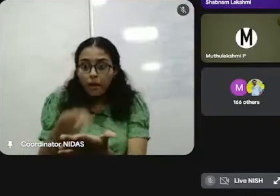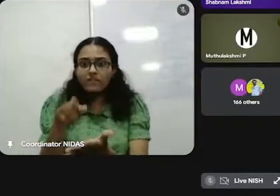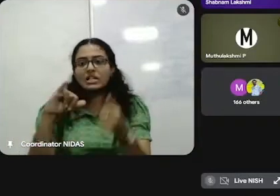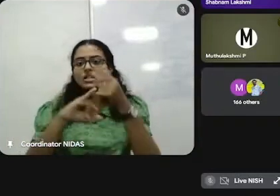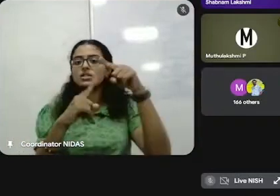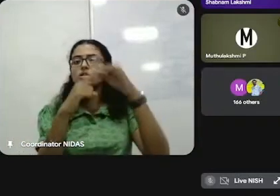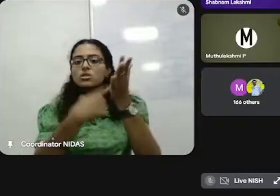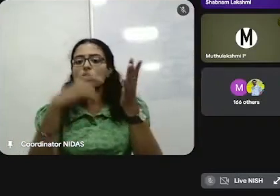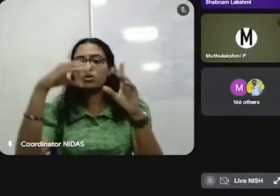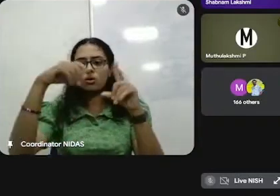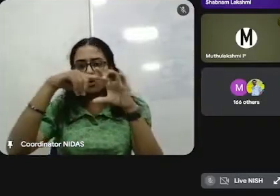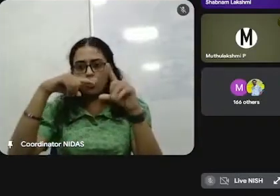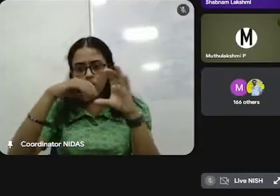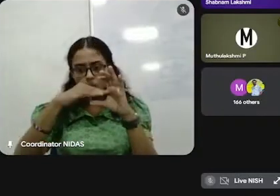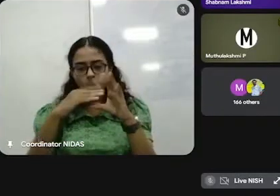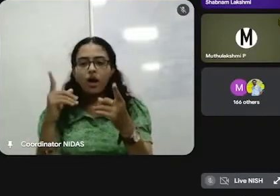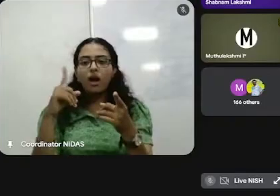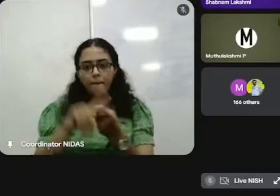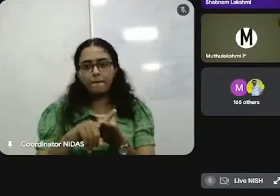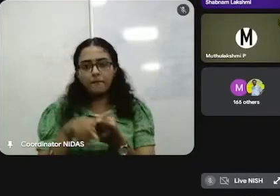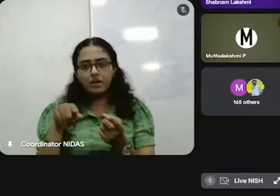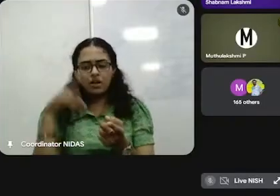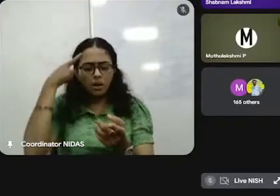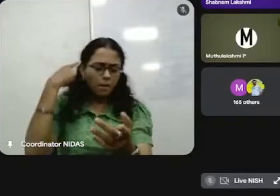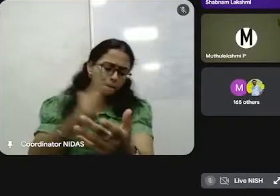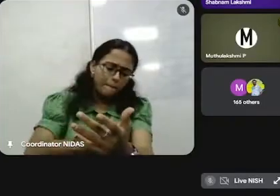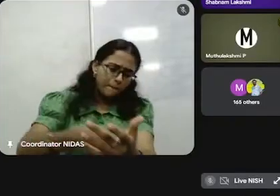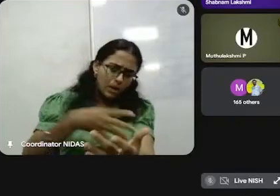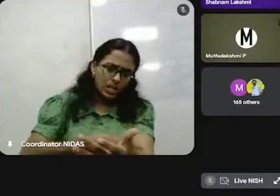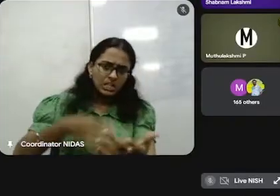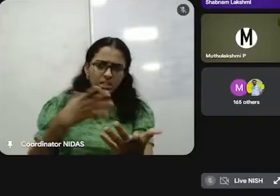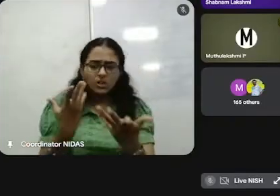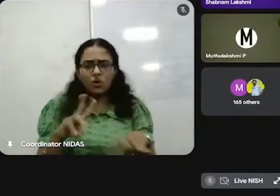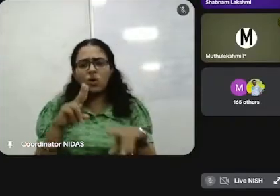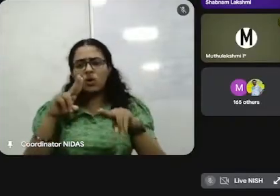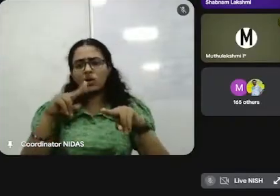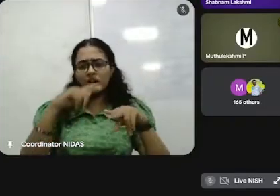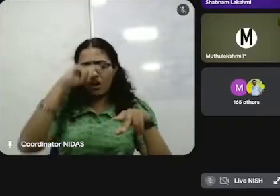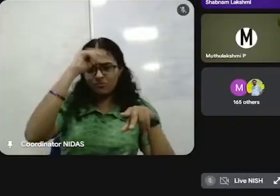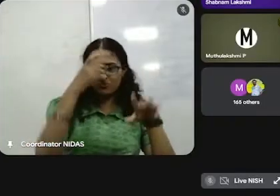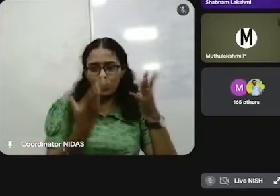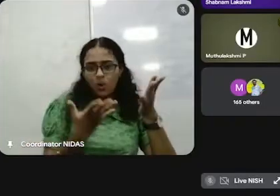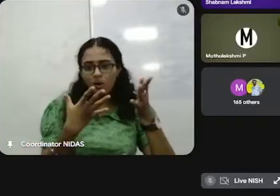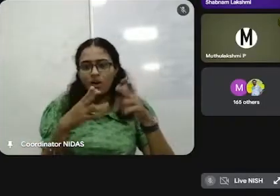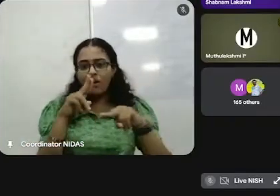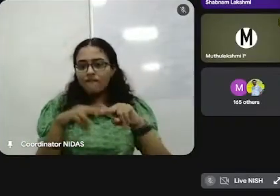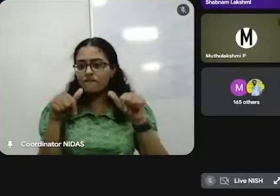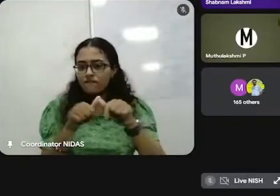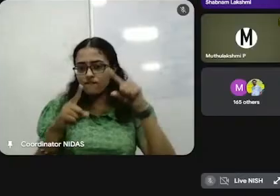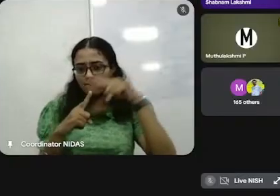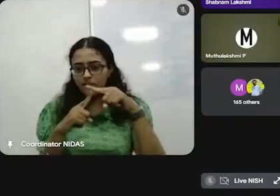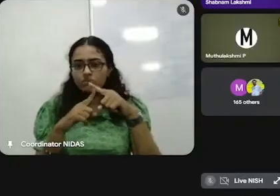അപ്പം ഇത് പല രീതിയിൽ തടസ്സപ്പെടാം. ഇപ്പം ബ്ലഡിനകത്തൂടെ എന്തെങ്കിലും ഒരു ഫോറിൻ ഒബ്ജക്റ്റ് ഇങ്ങനെ, അല്ലെങ്കിൽ നമ്മുടെ തന്നെ ഒരു ഫാറ്റ് ഒബ്ജക്റ്റ്